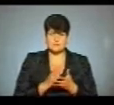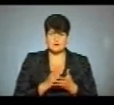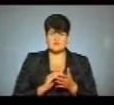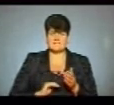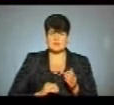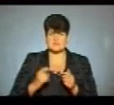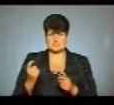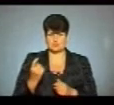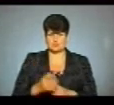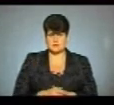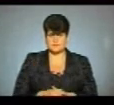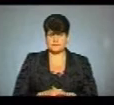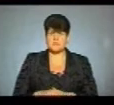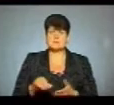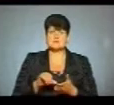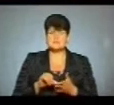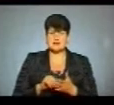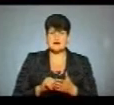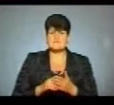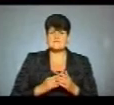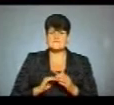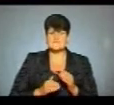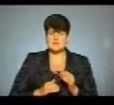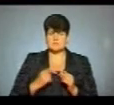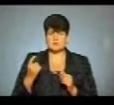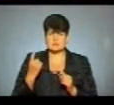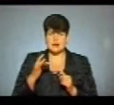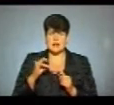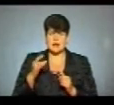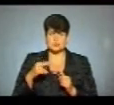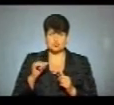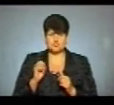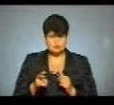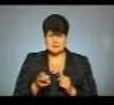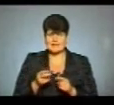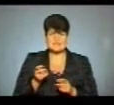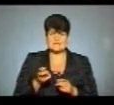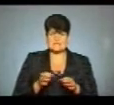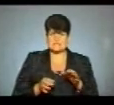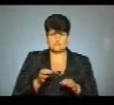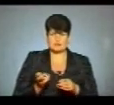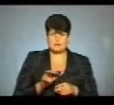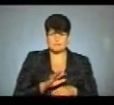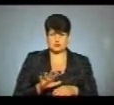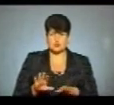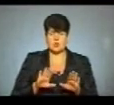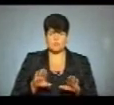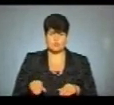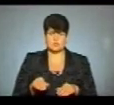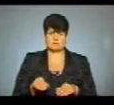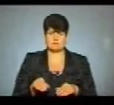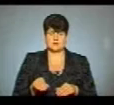Радчук. Представника фермерського господарства Радчук на засіданні не було. Після перерви суддя Олексій Мандій зачитав